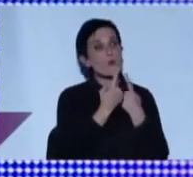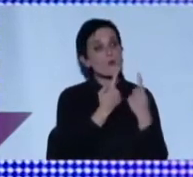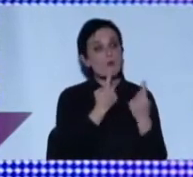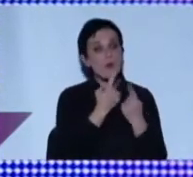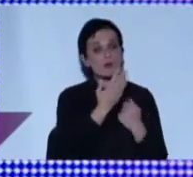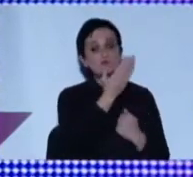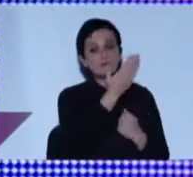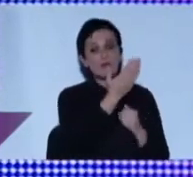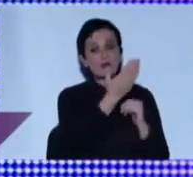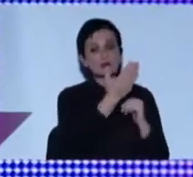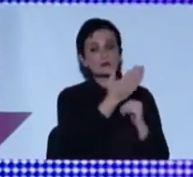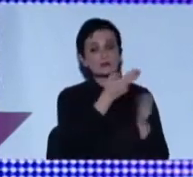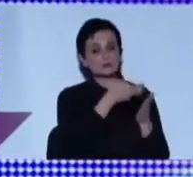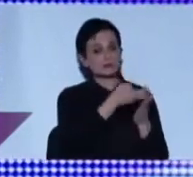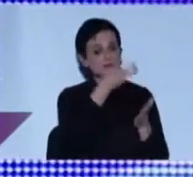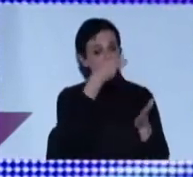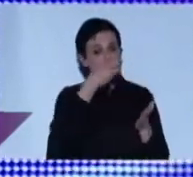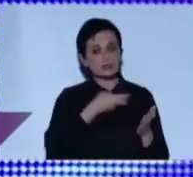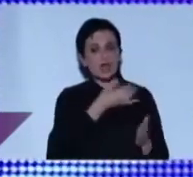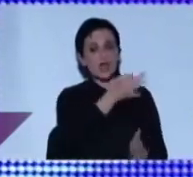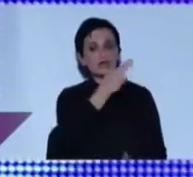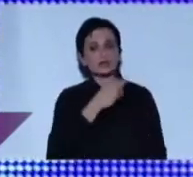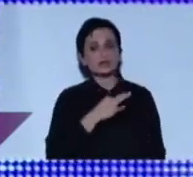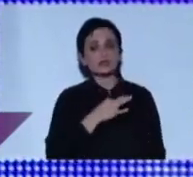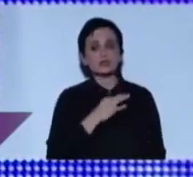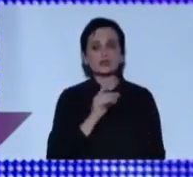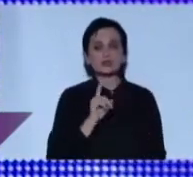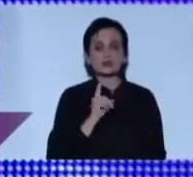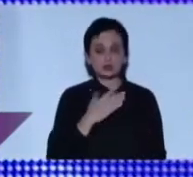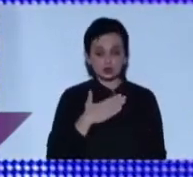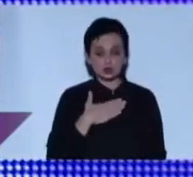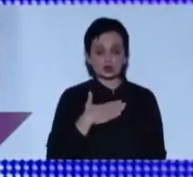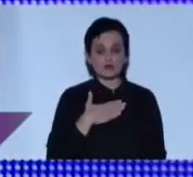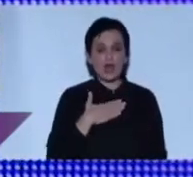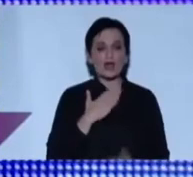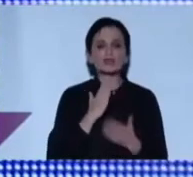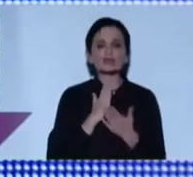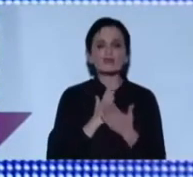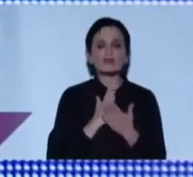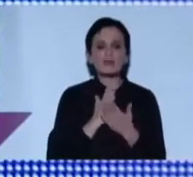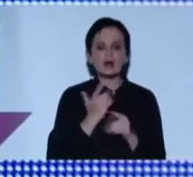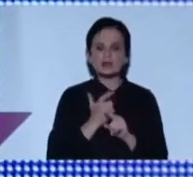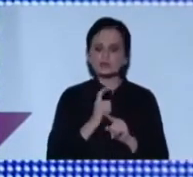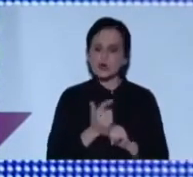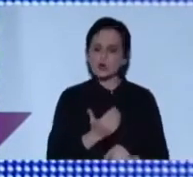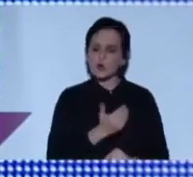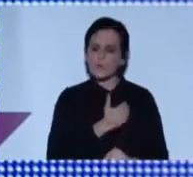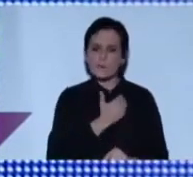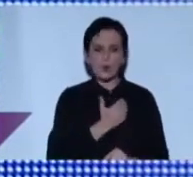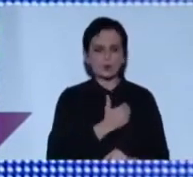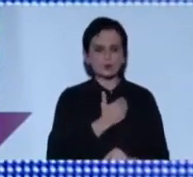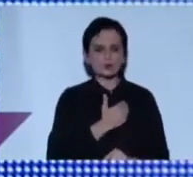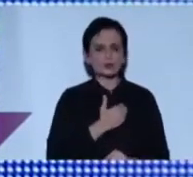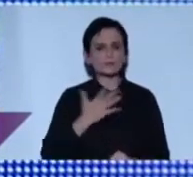მოიწერეს ესეთი წერილი, რომ ჩვენ ვართ ძალიან მოტივირებულები